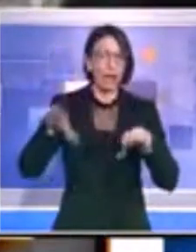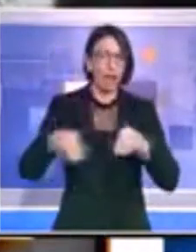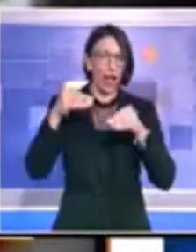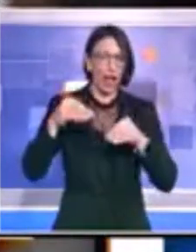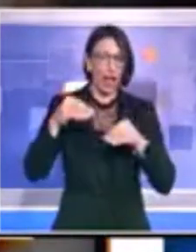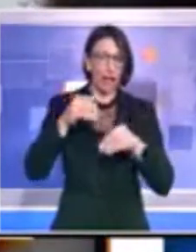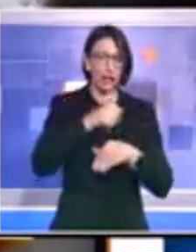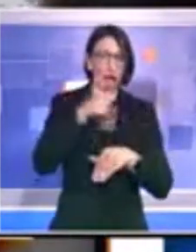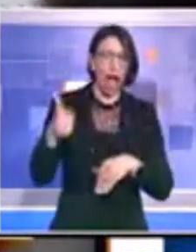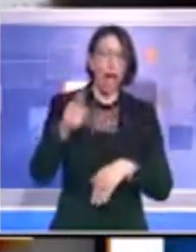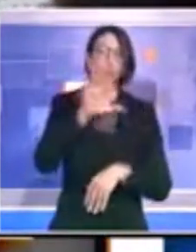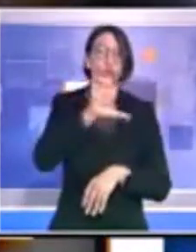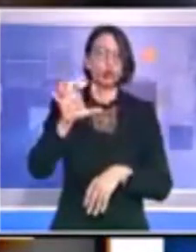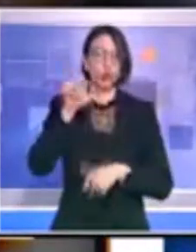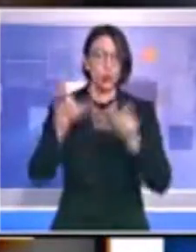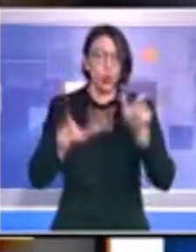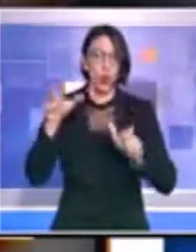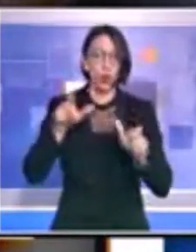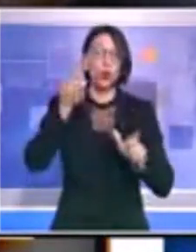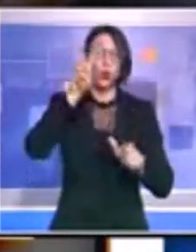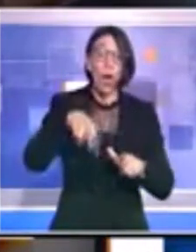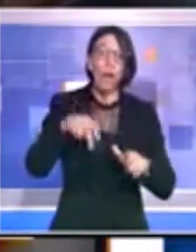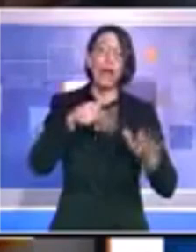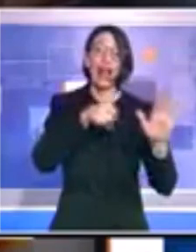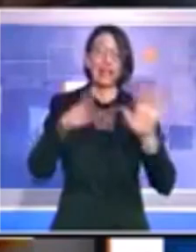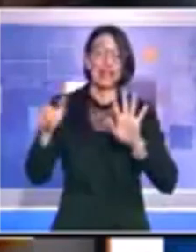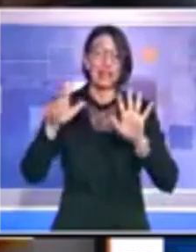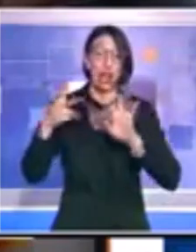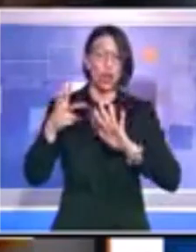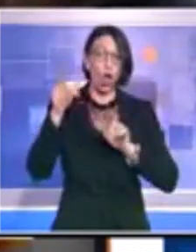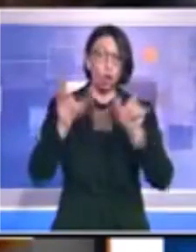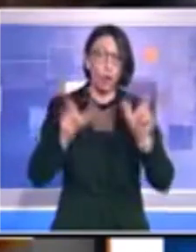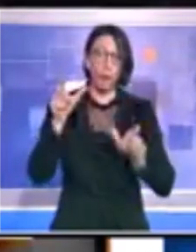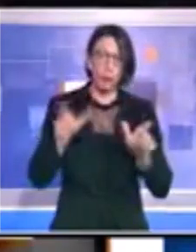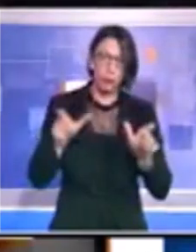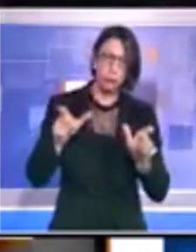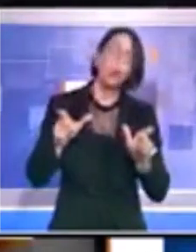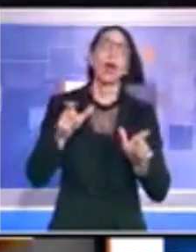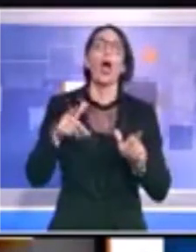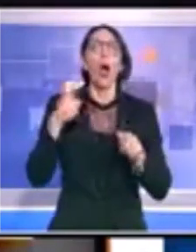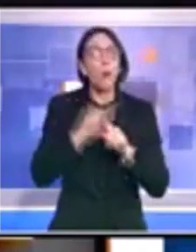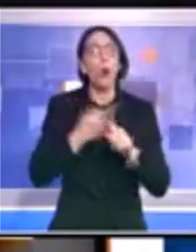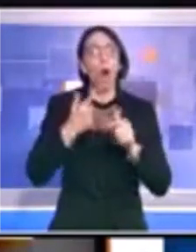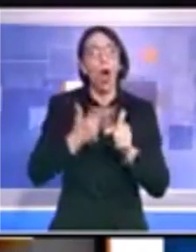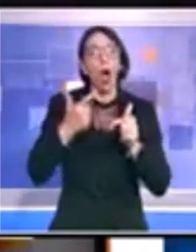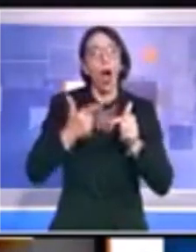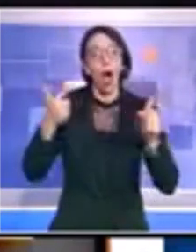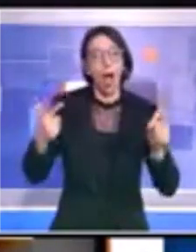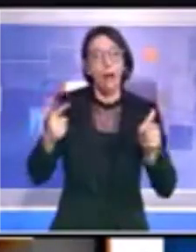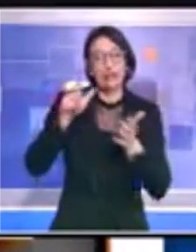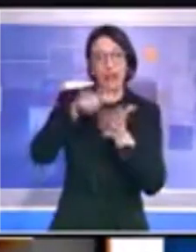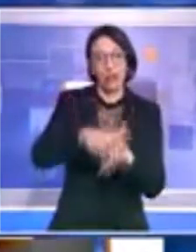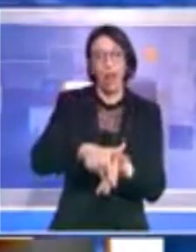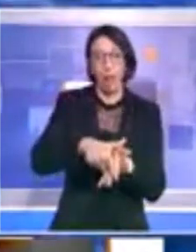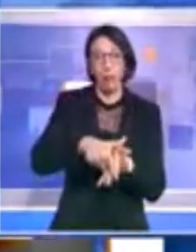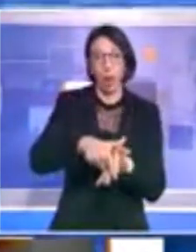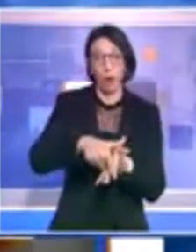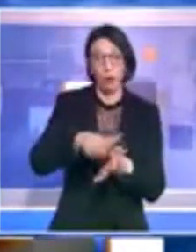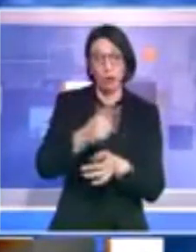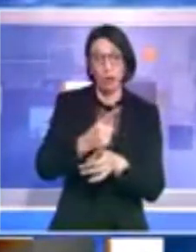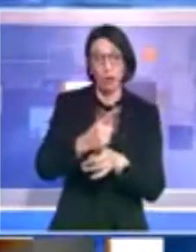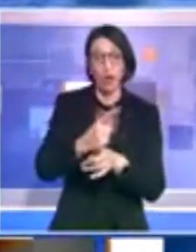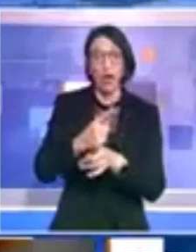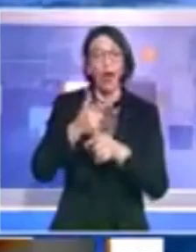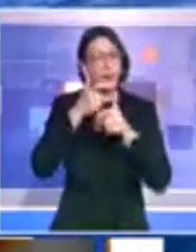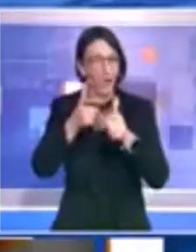Regione dall'inizio dell'anno e 2068 le presenze i numeri potrebbero crescere esponenzialmente dalla settimana prossima i viaggi